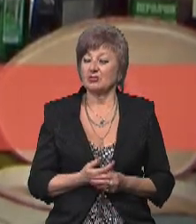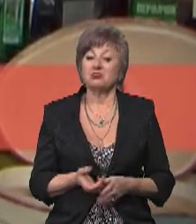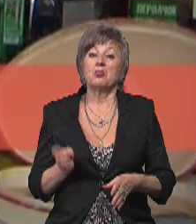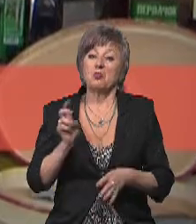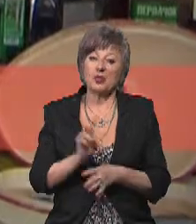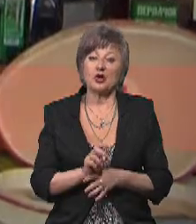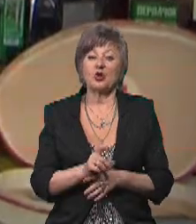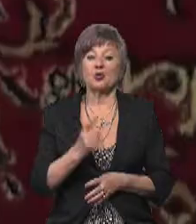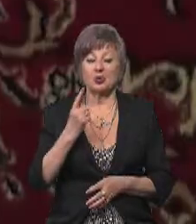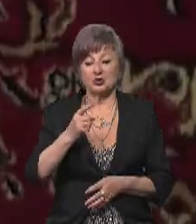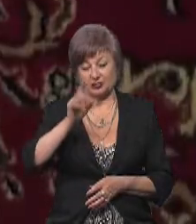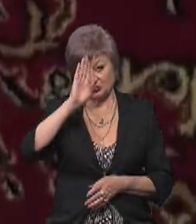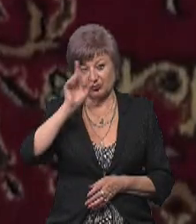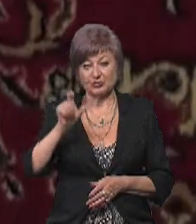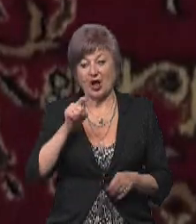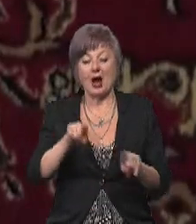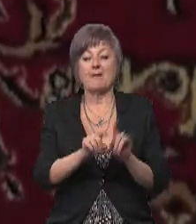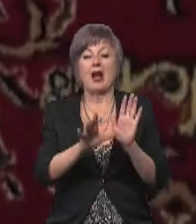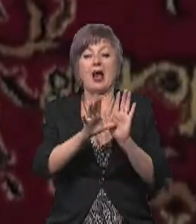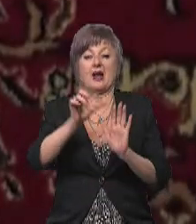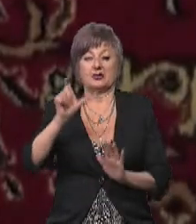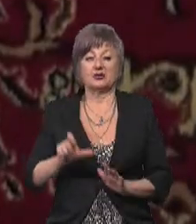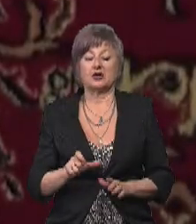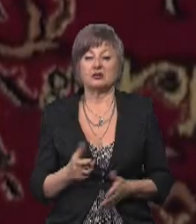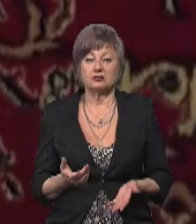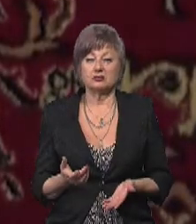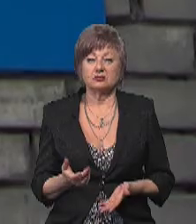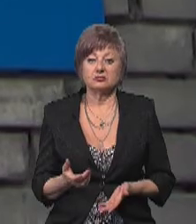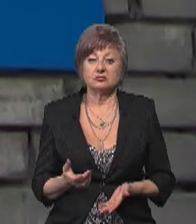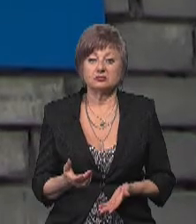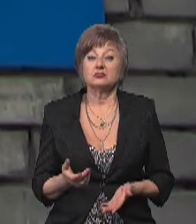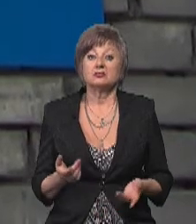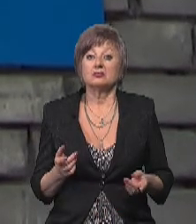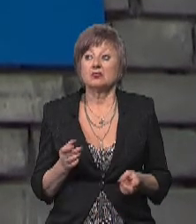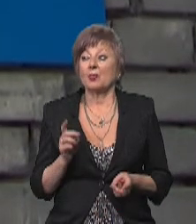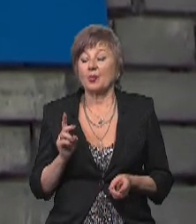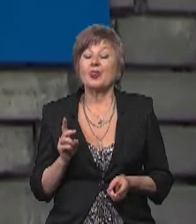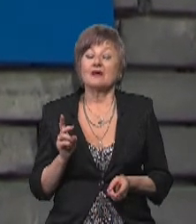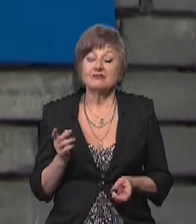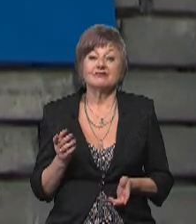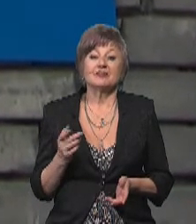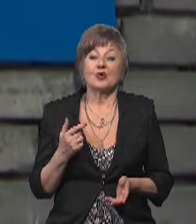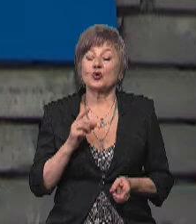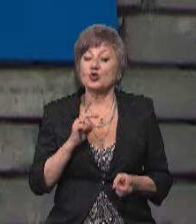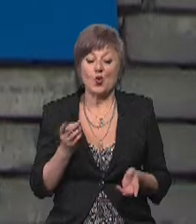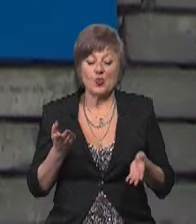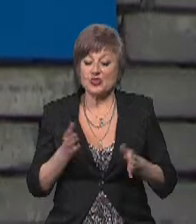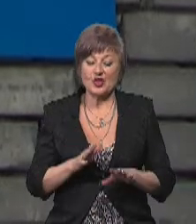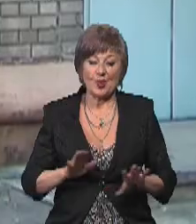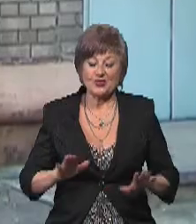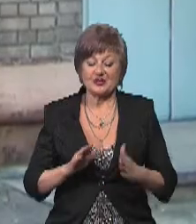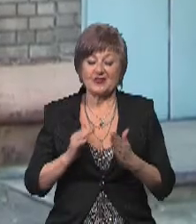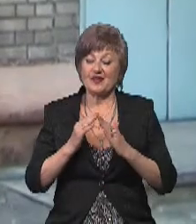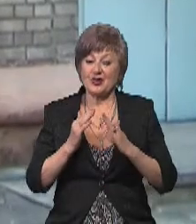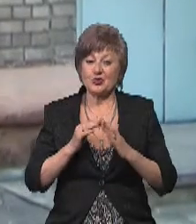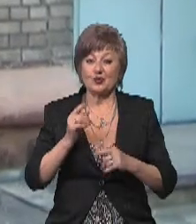Приходив один бовдур, типу електрика. Але що у мене взяти? Мене нехай візьме. Для тих, хто не залишає власних домівок